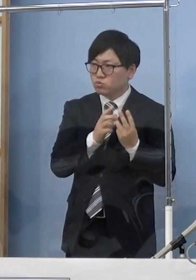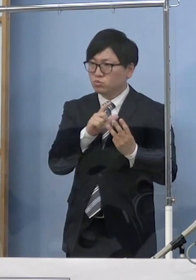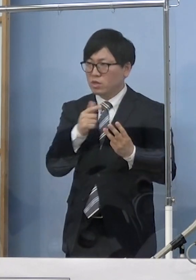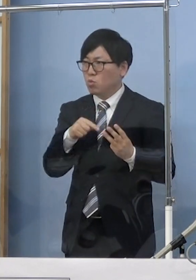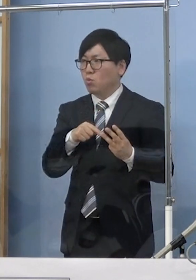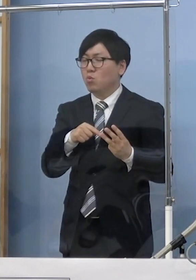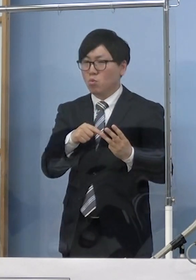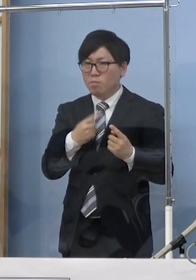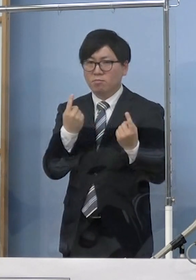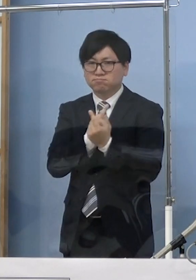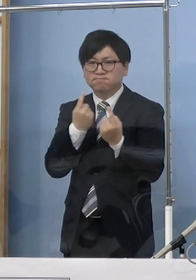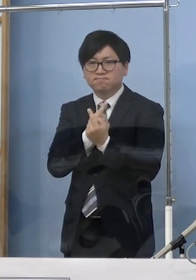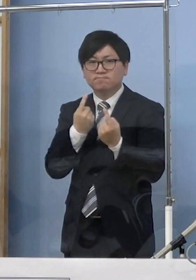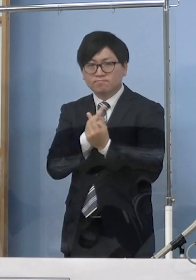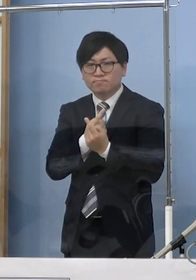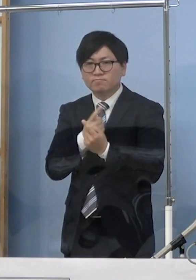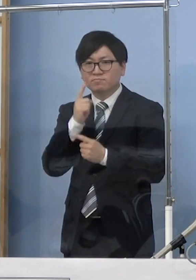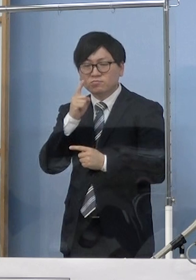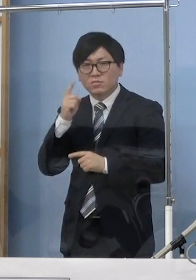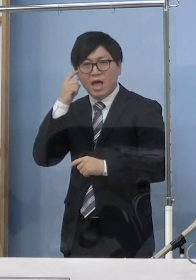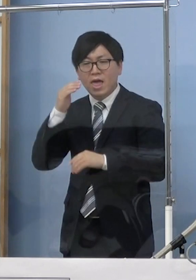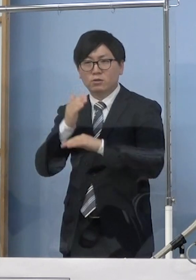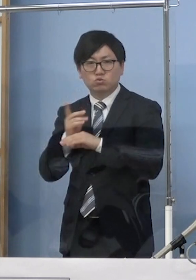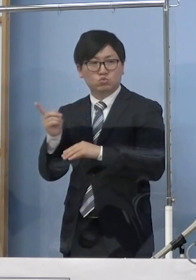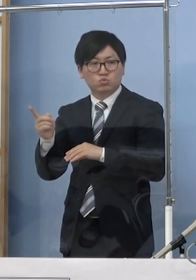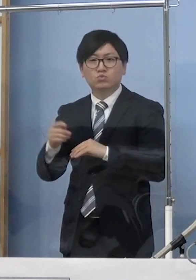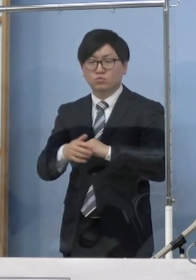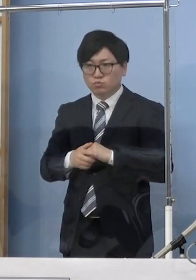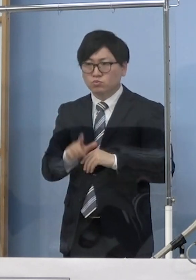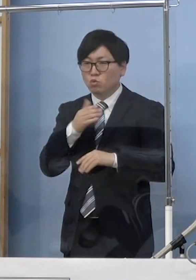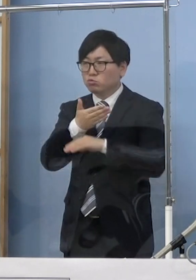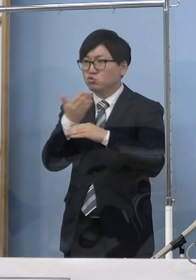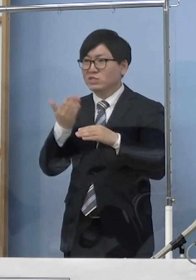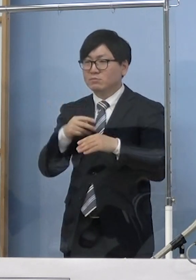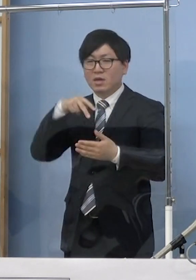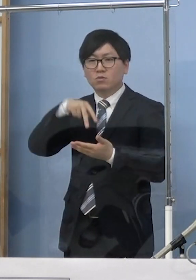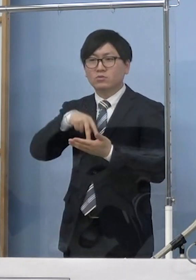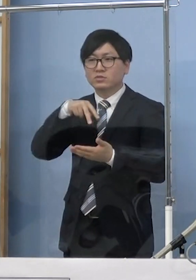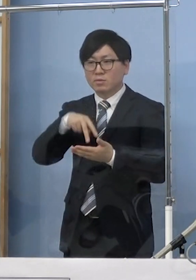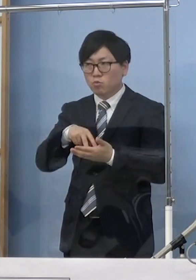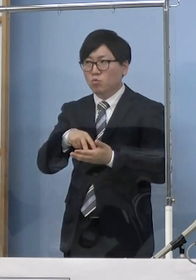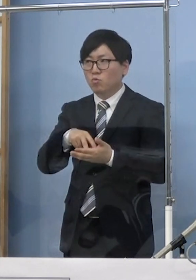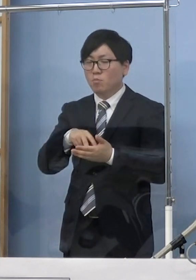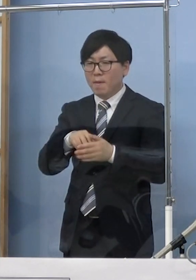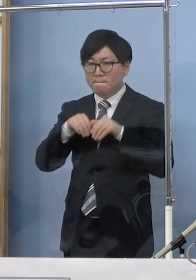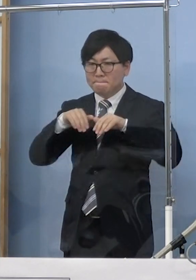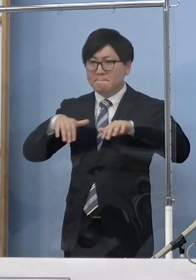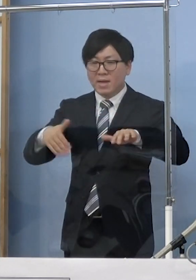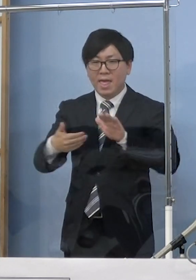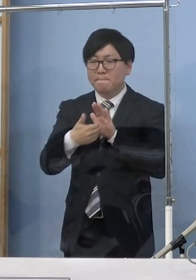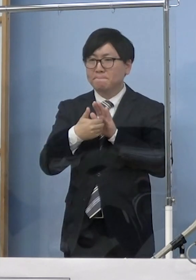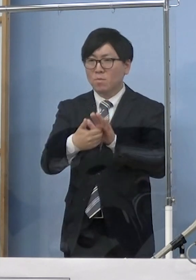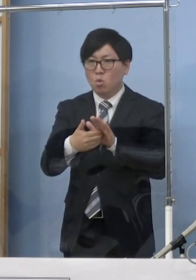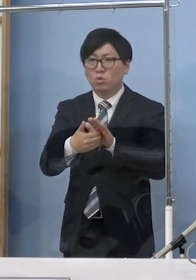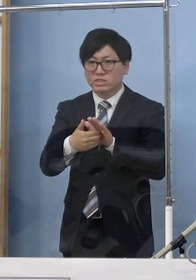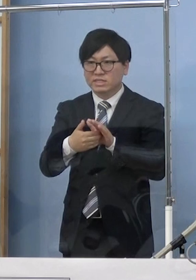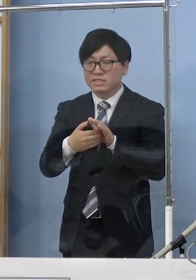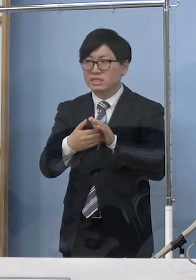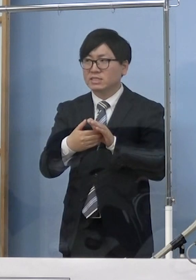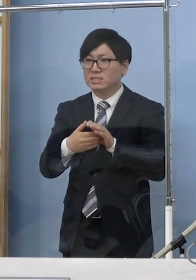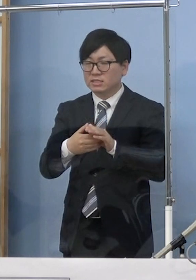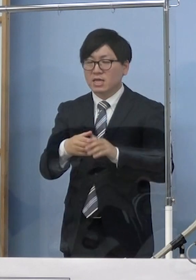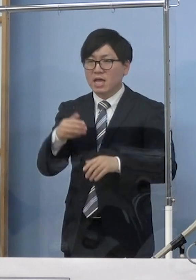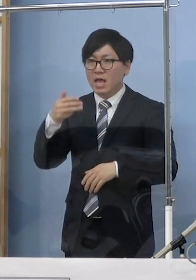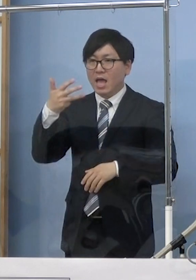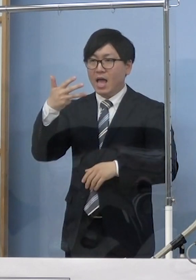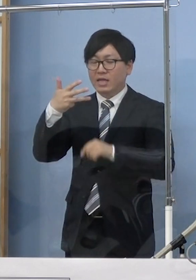がなされるということでありますので、徳島県としてもちょうどまん延防止等重点措置、こちらが20日から6が